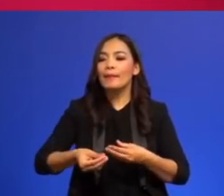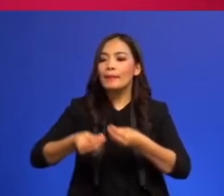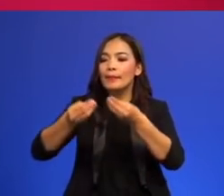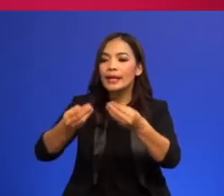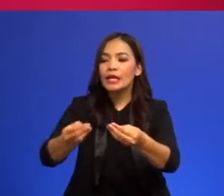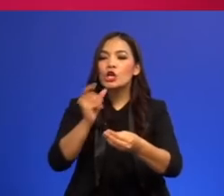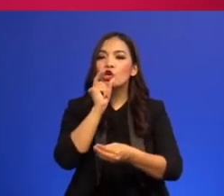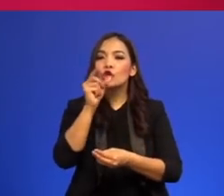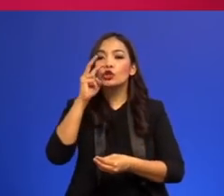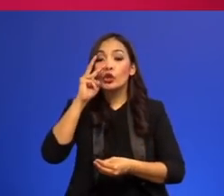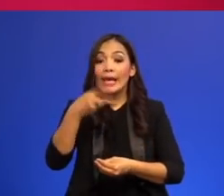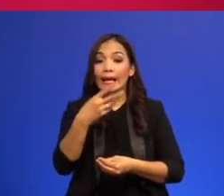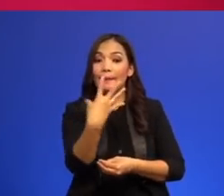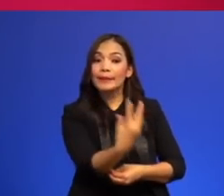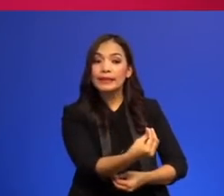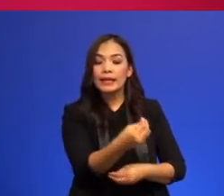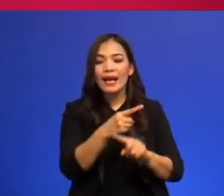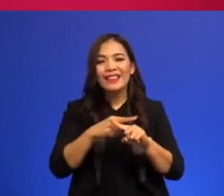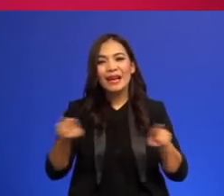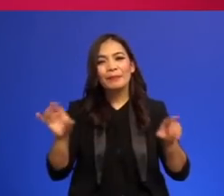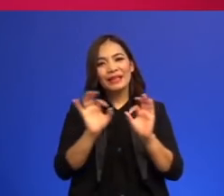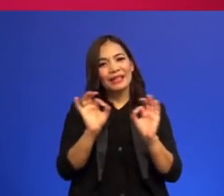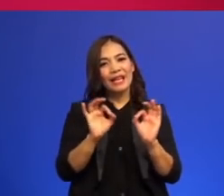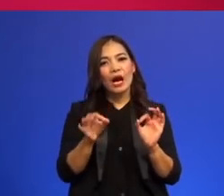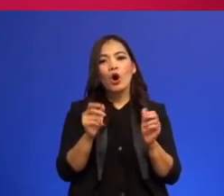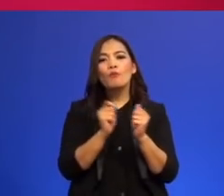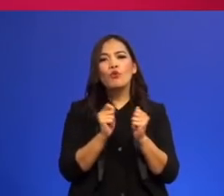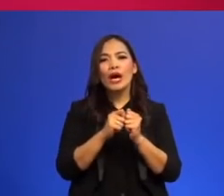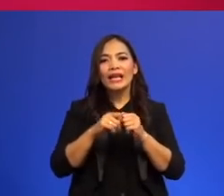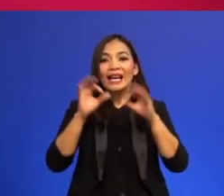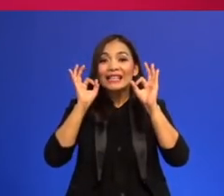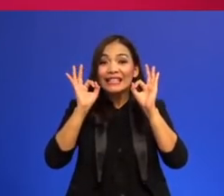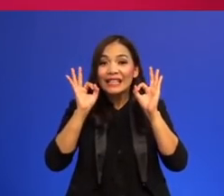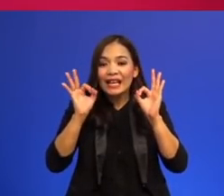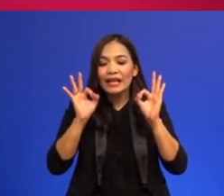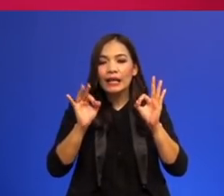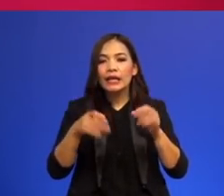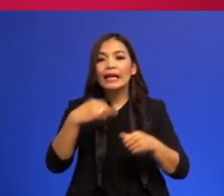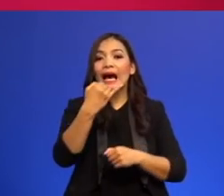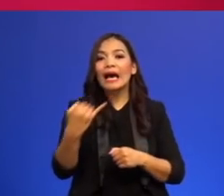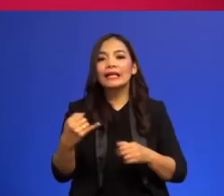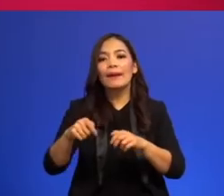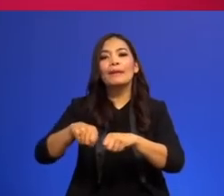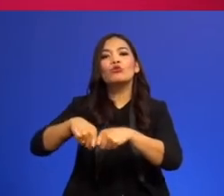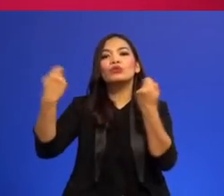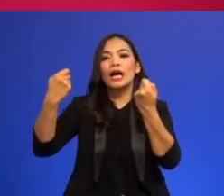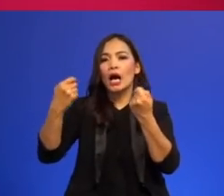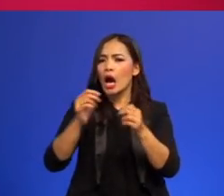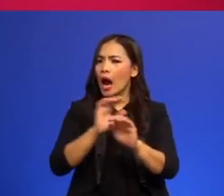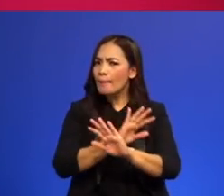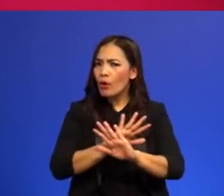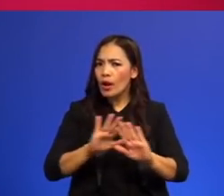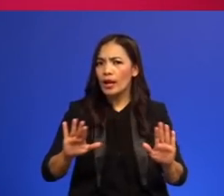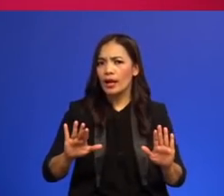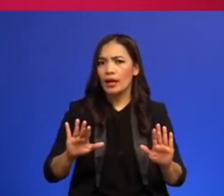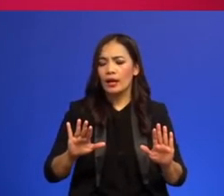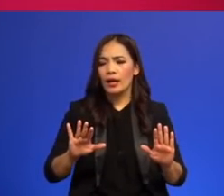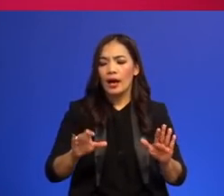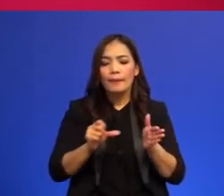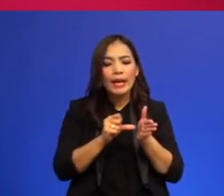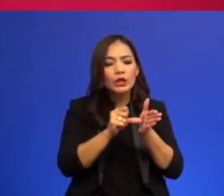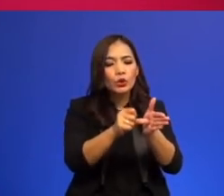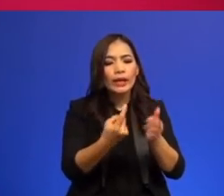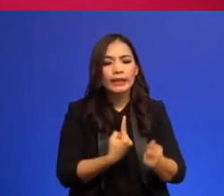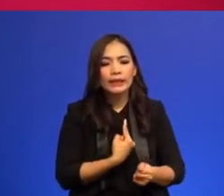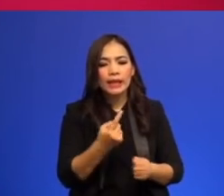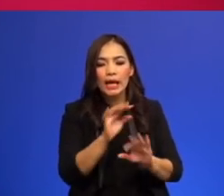saudara yang miskin. Tetapi tidak mendidik, akhirnya merusak. Nah boleh. Bantuan kita